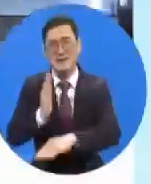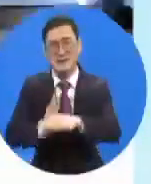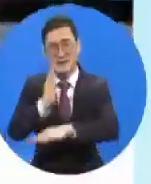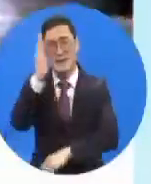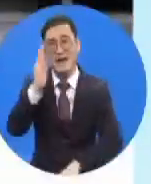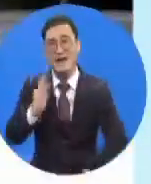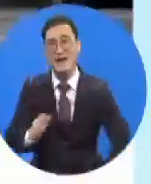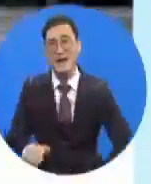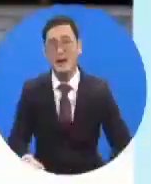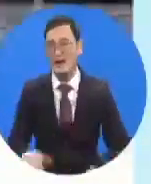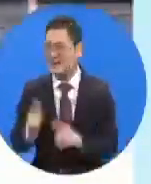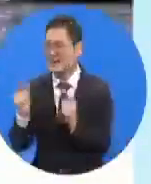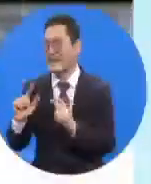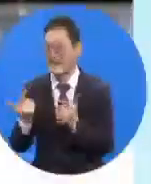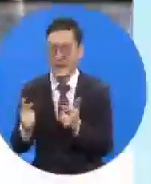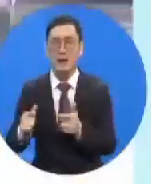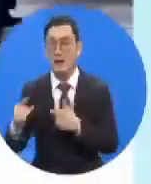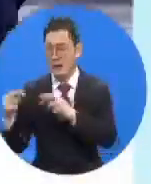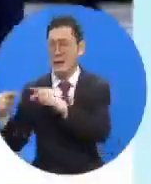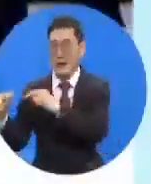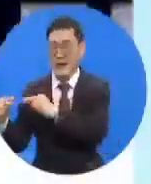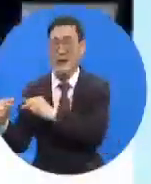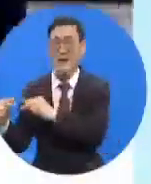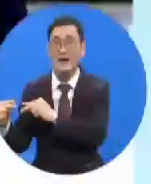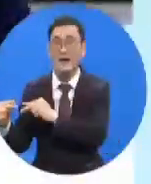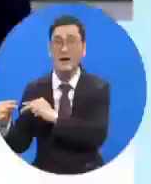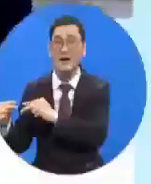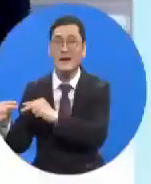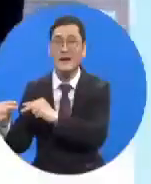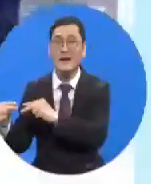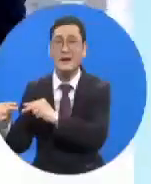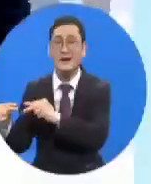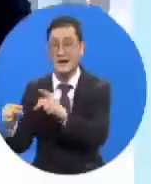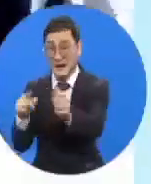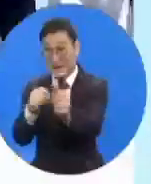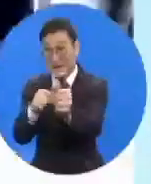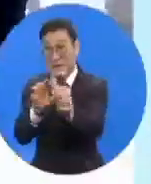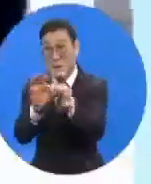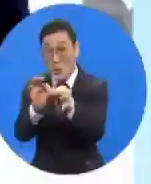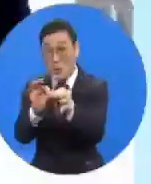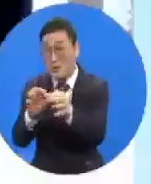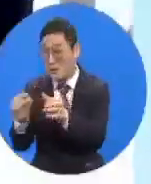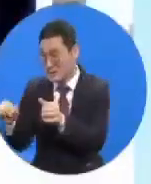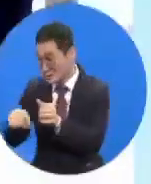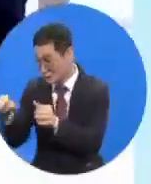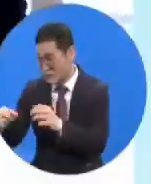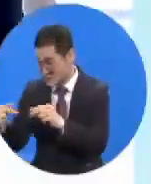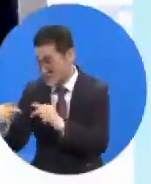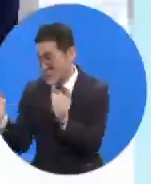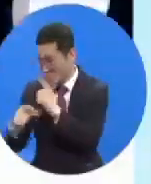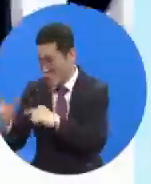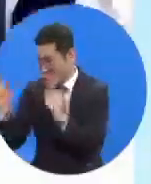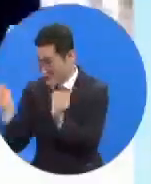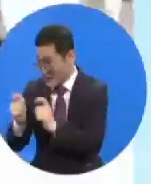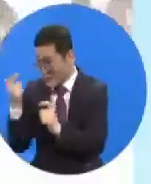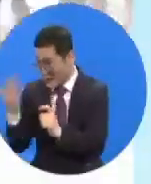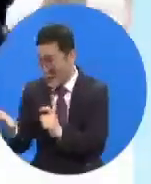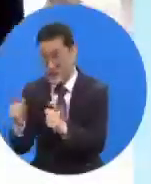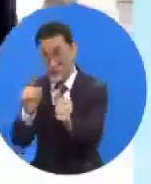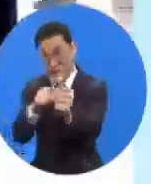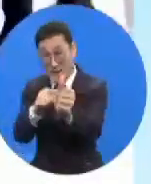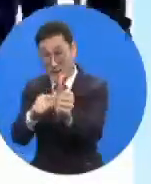분열의 씨앗이 될지 아니면 윤석열 총장을 하나로 윤석열 총장을 중심으로 하나로 뭉치기에는 그런